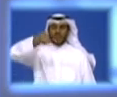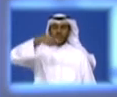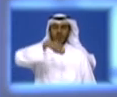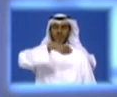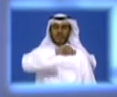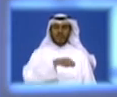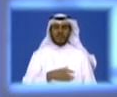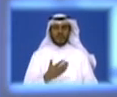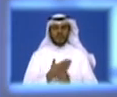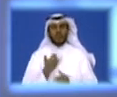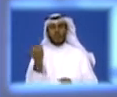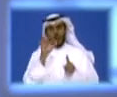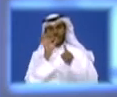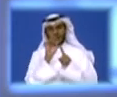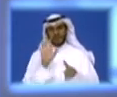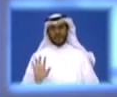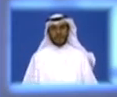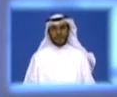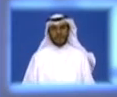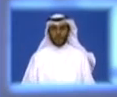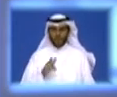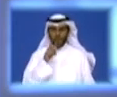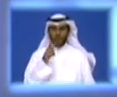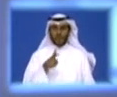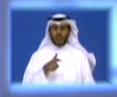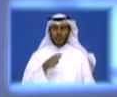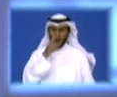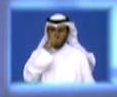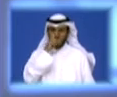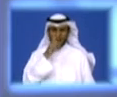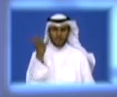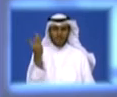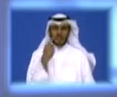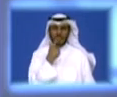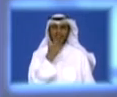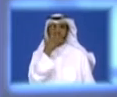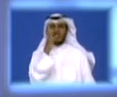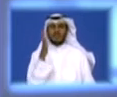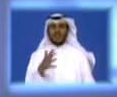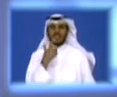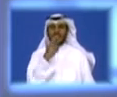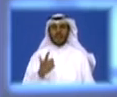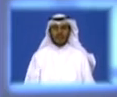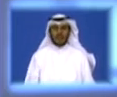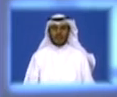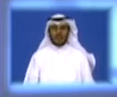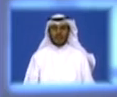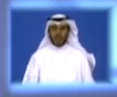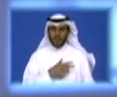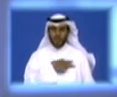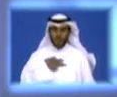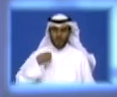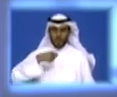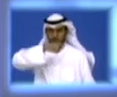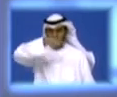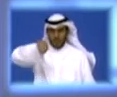احتفال أقامته إدارة نزع الملكية اليوم بمناسبة مرور 50 عاما على تأسيسها إن تثمين العقارات في